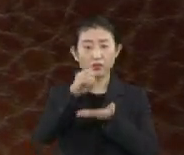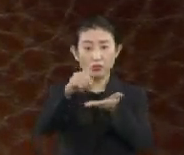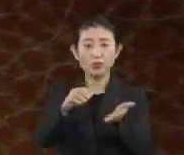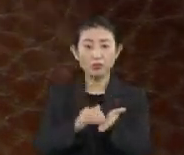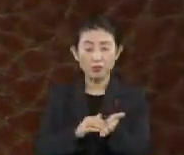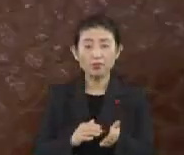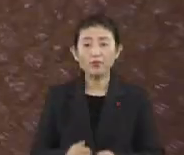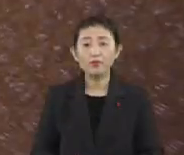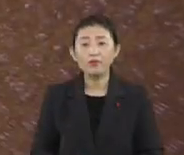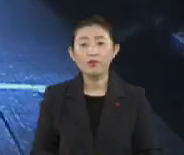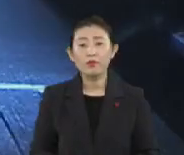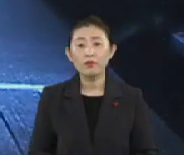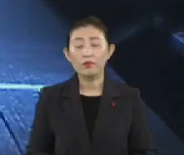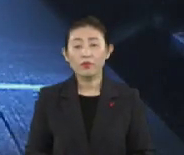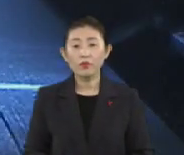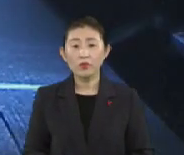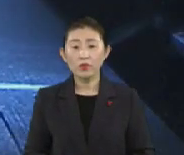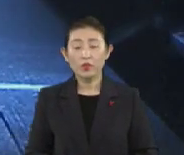전달됐습니다.